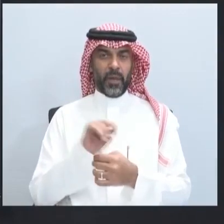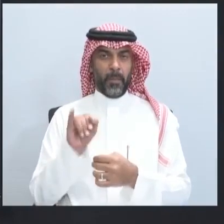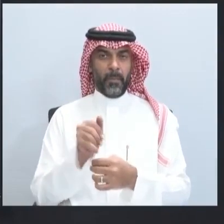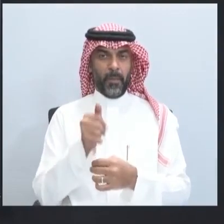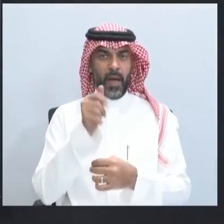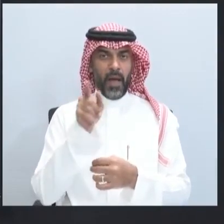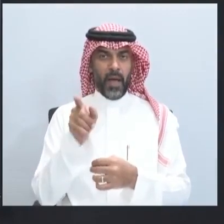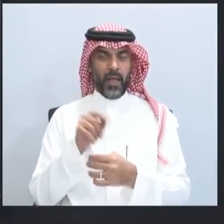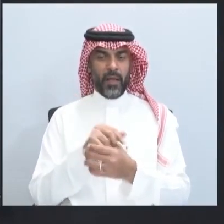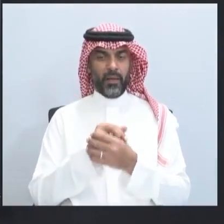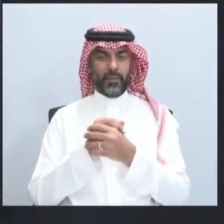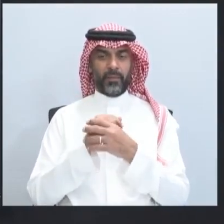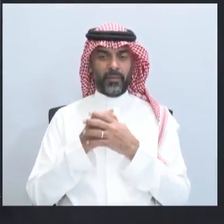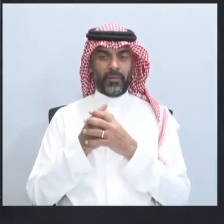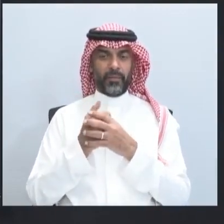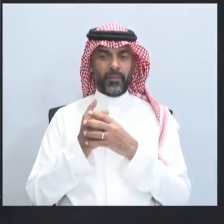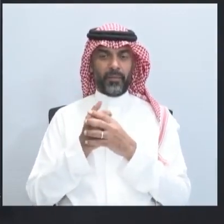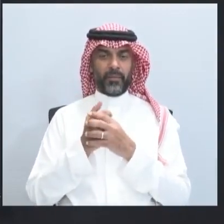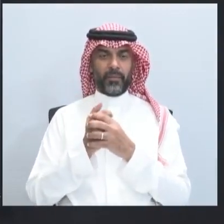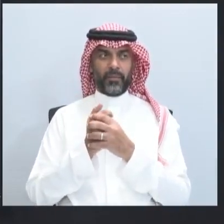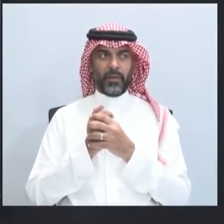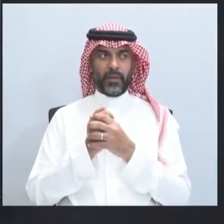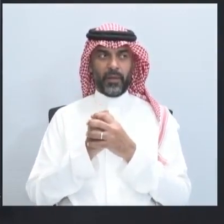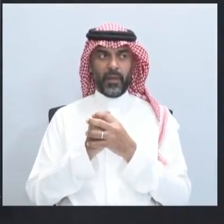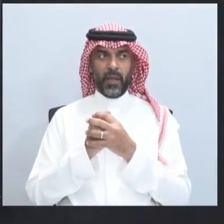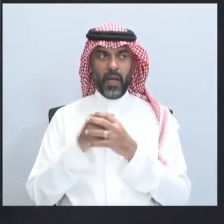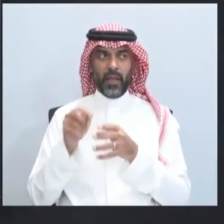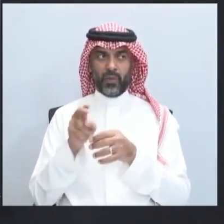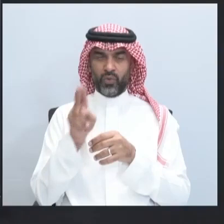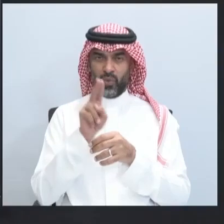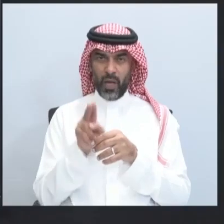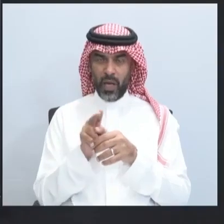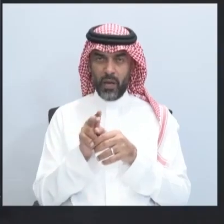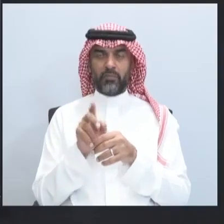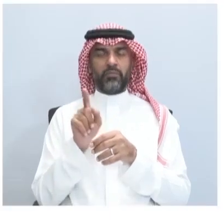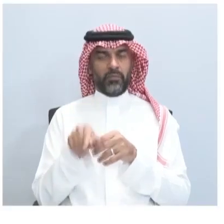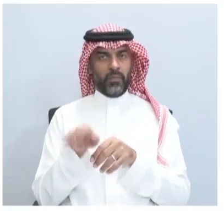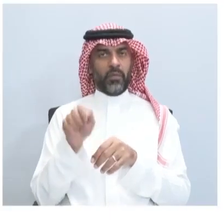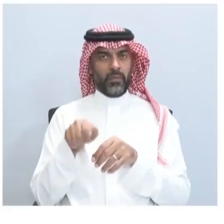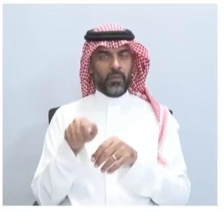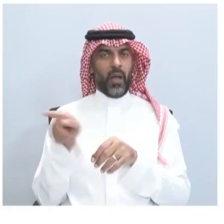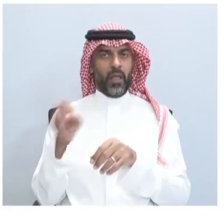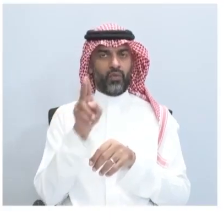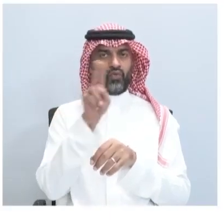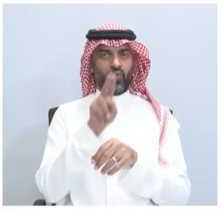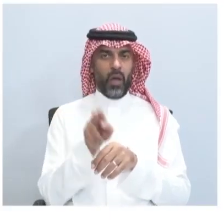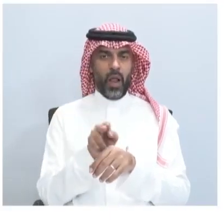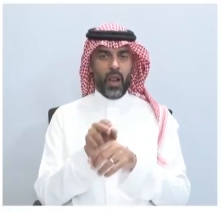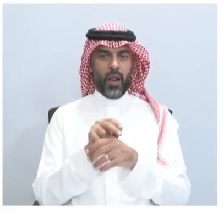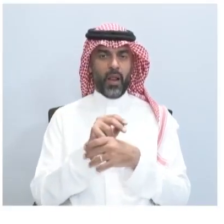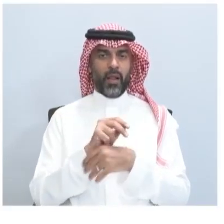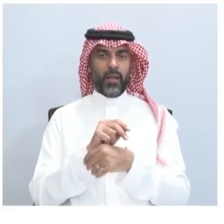ينفع ان تقول من الذي تصنع ام انه يسال ولذلك وضعنا علامه الاستفهام